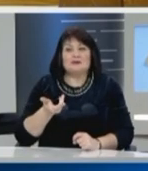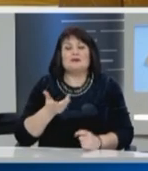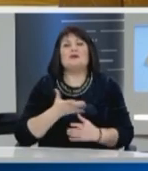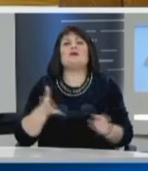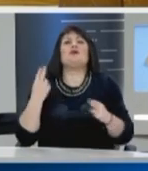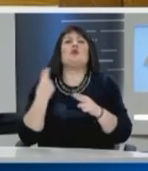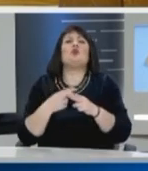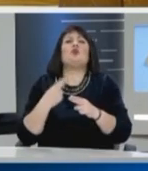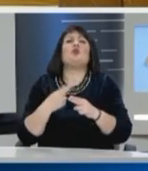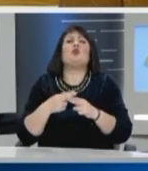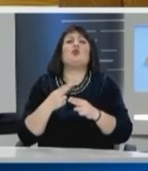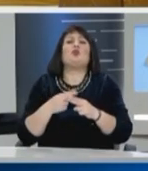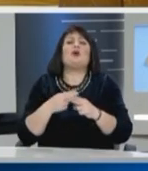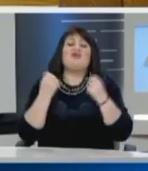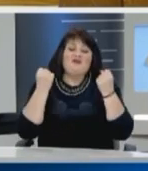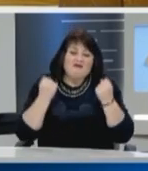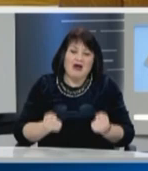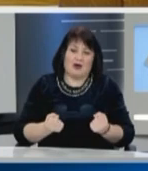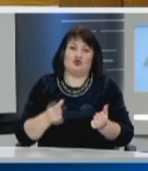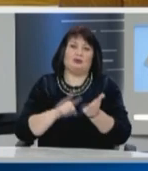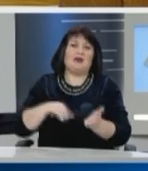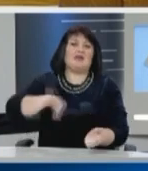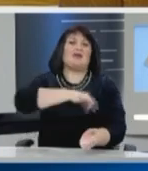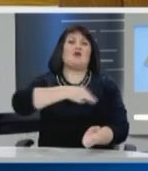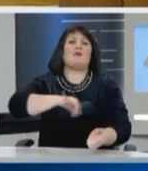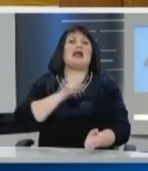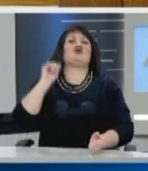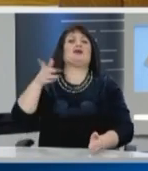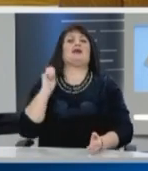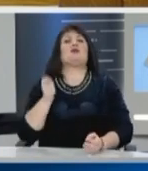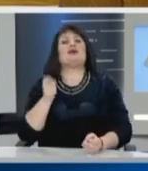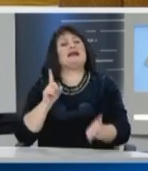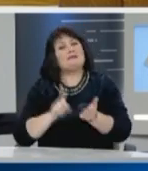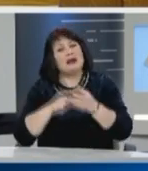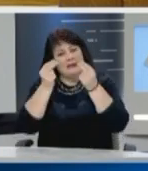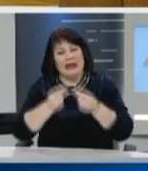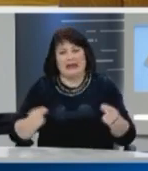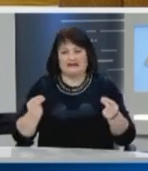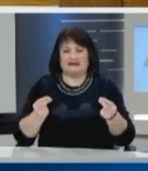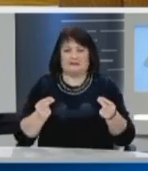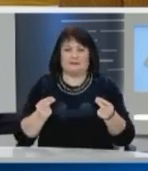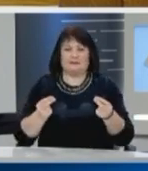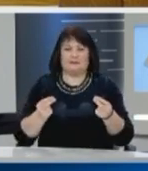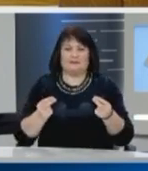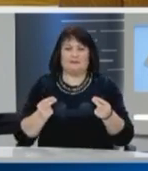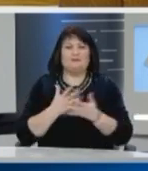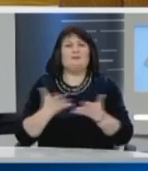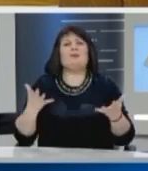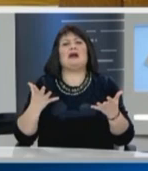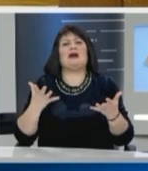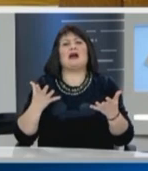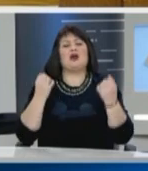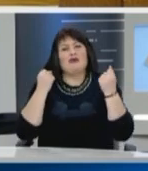ένα μεγάλο βαρύδι στη διπλωματία και στην εξωτερική πολιτική της χώρας. Αλλά και ένα μεγάλο